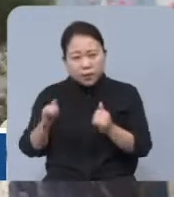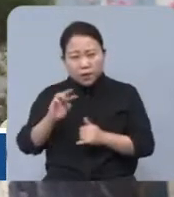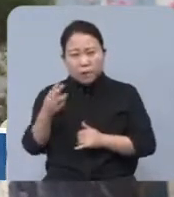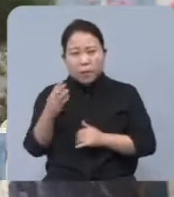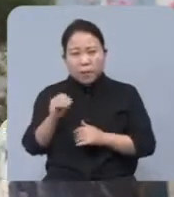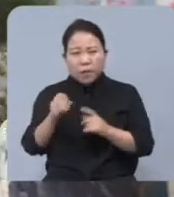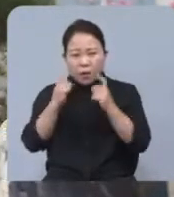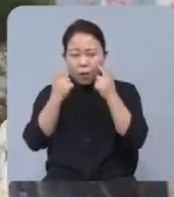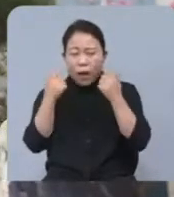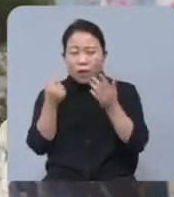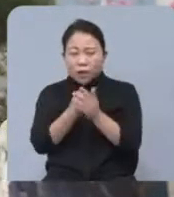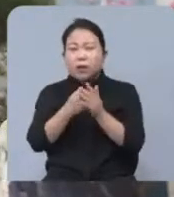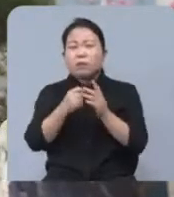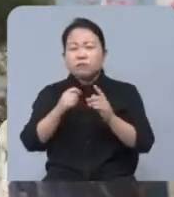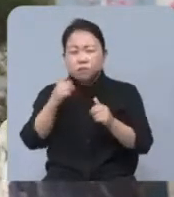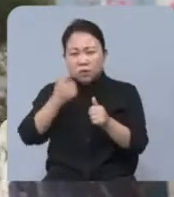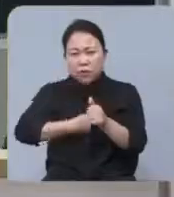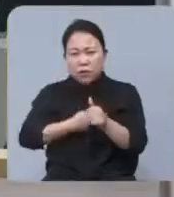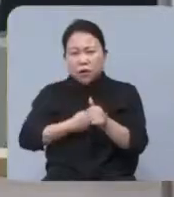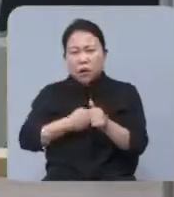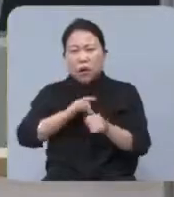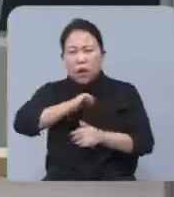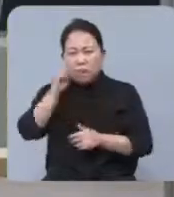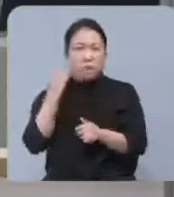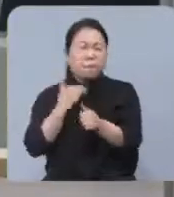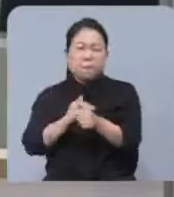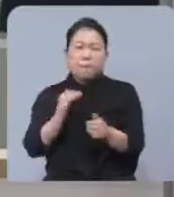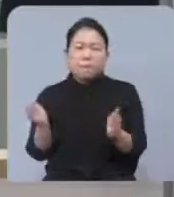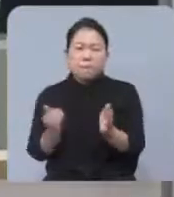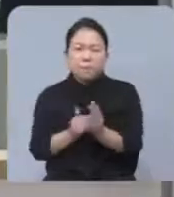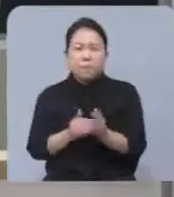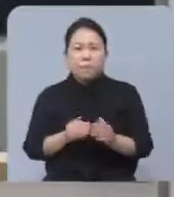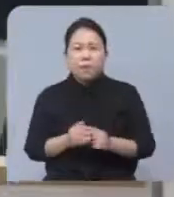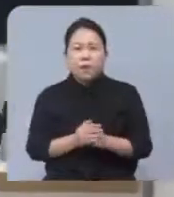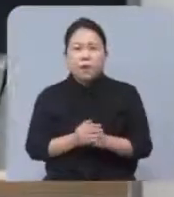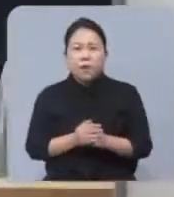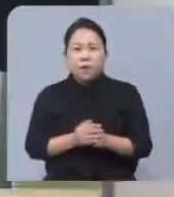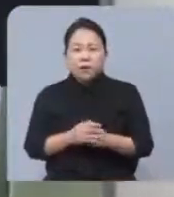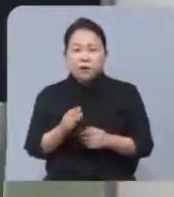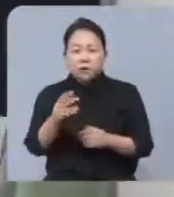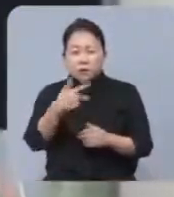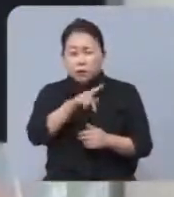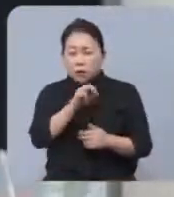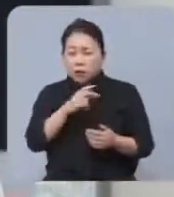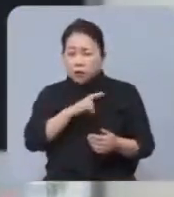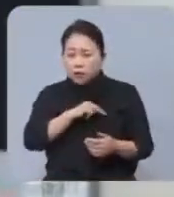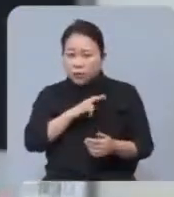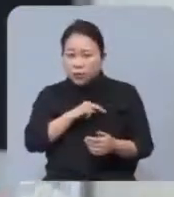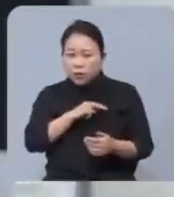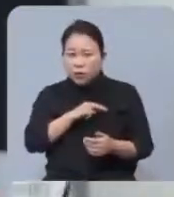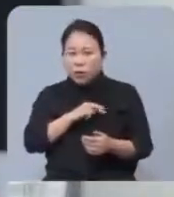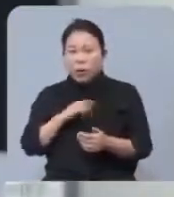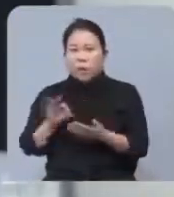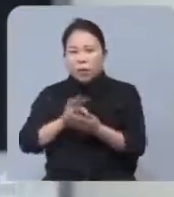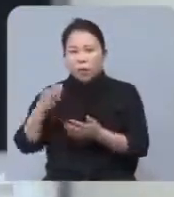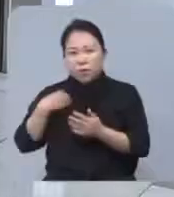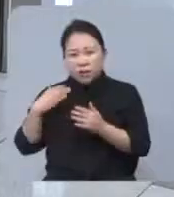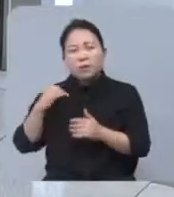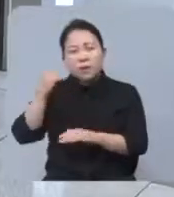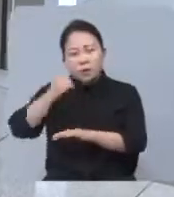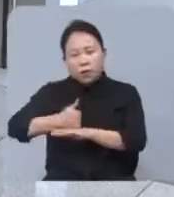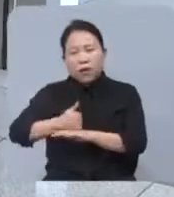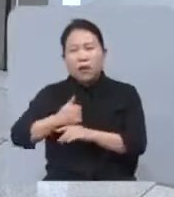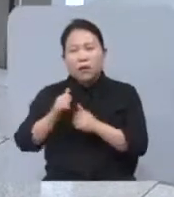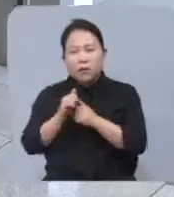형이 확정되면 당선 무효가 됩니다 전 의원 의 항소 여부와 무관하게 의원직을 잃게 될 수도 있습니다